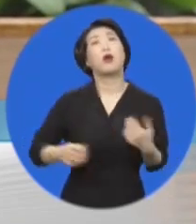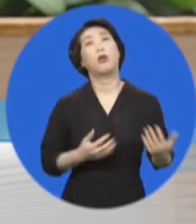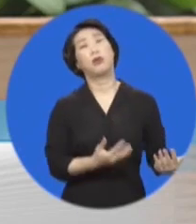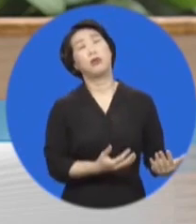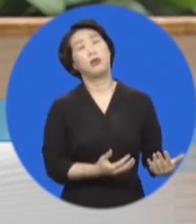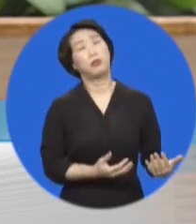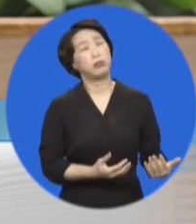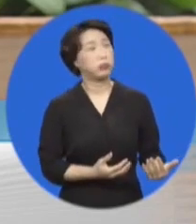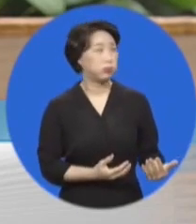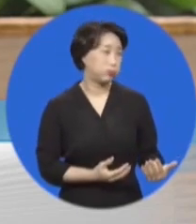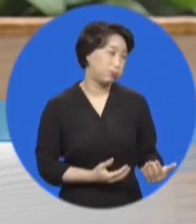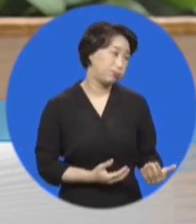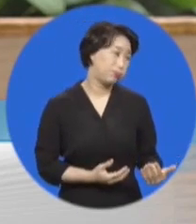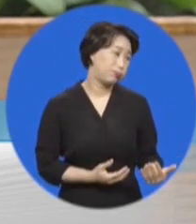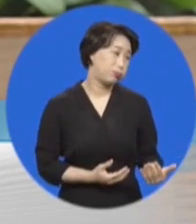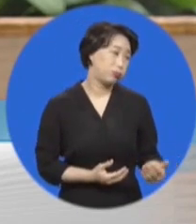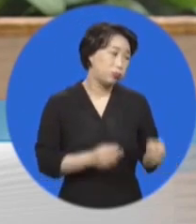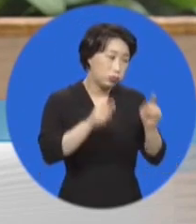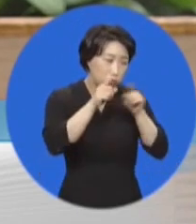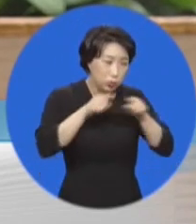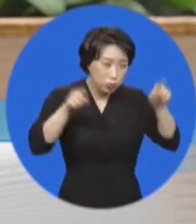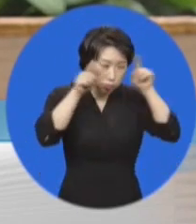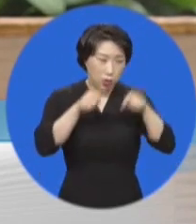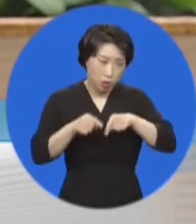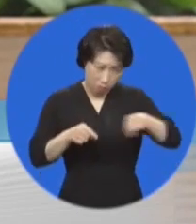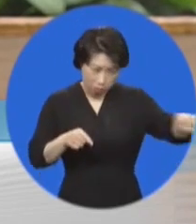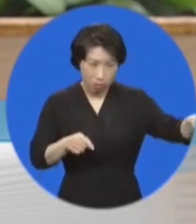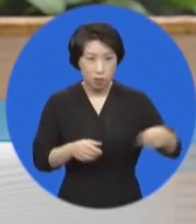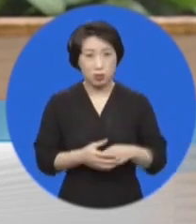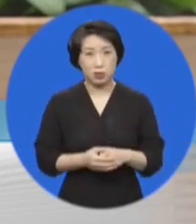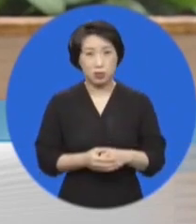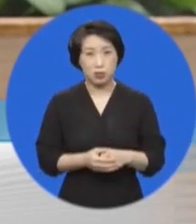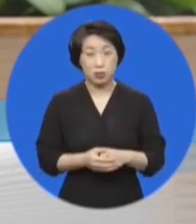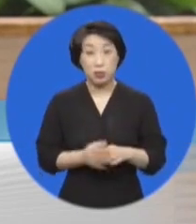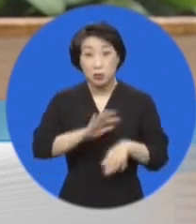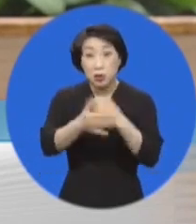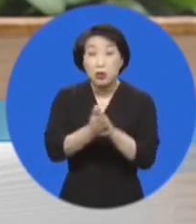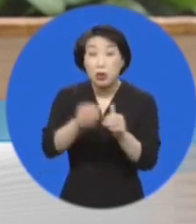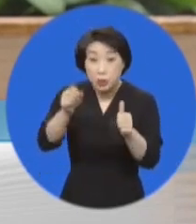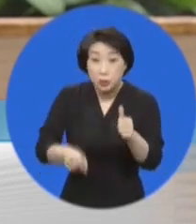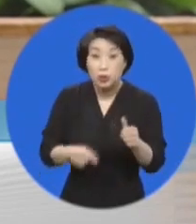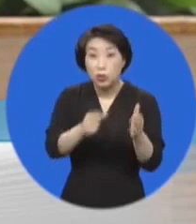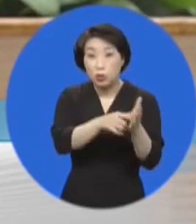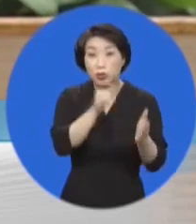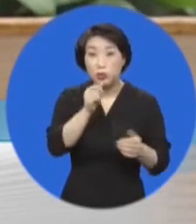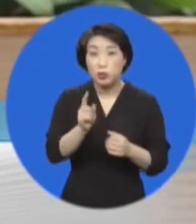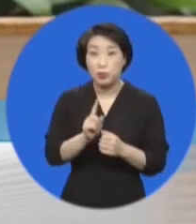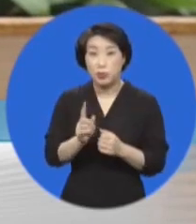너는 미안하지만 지옥 가야 돼. 그래서 히브리서에 뭐라고 그랬어?